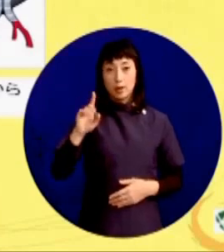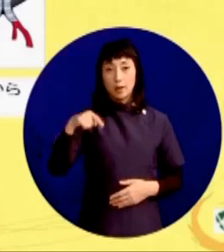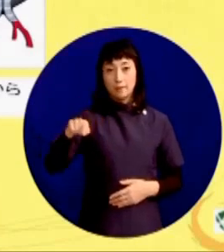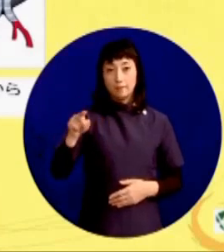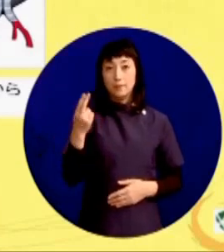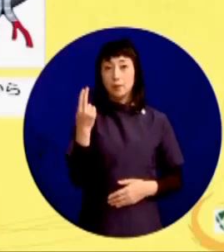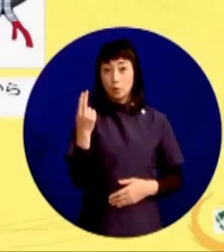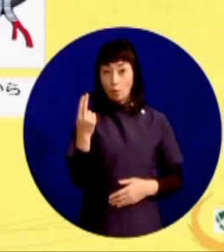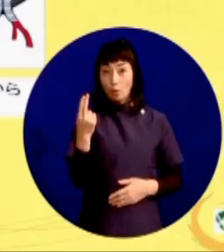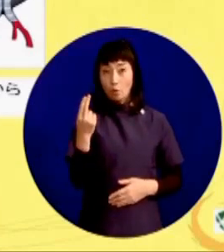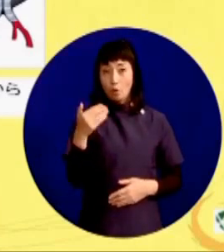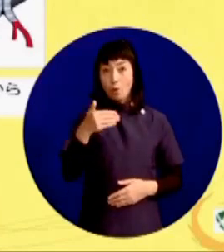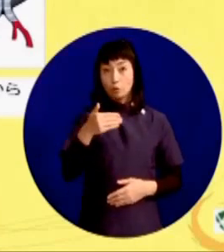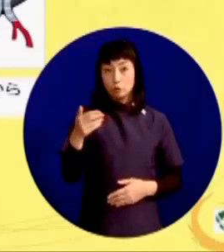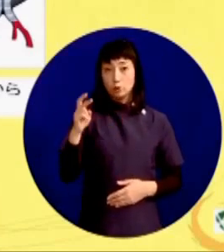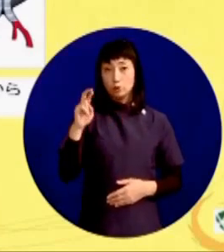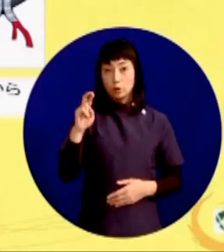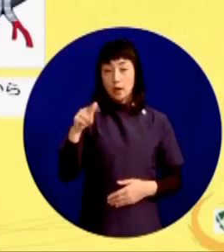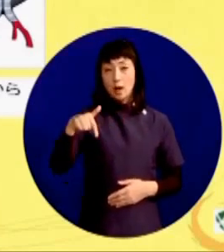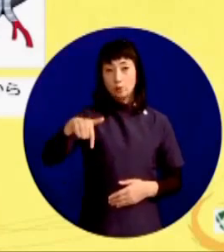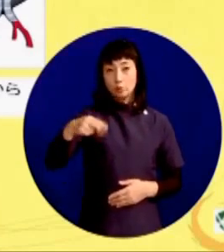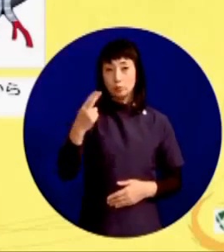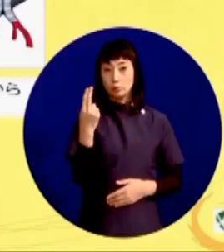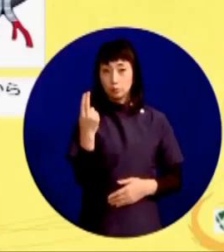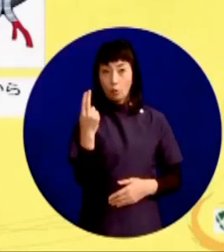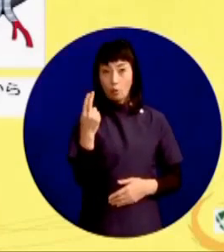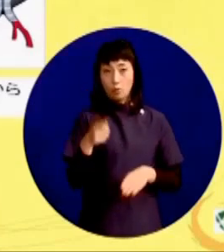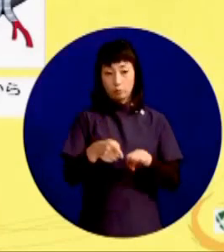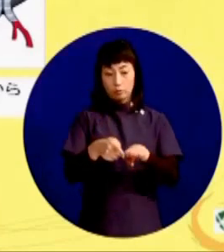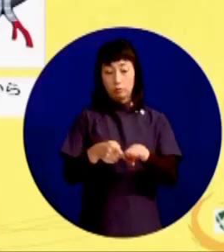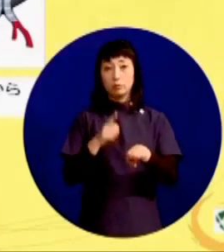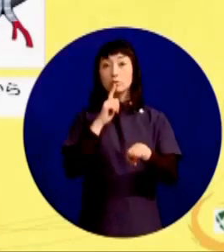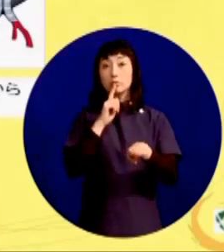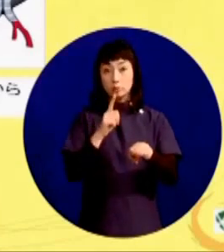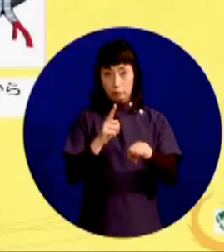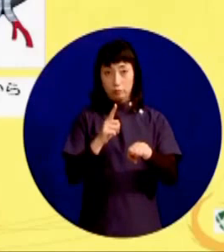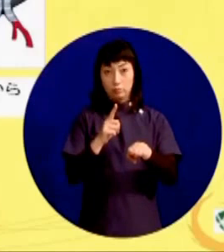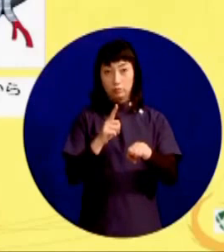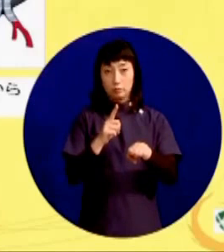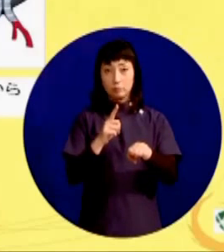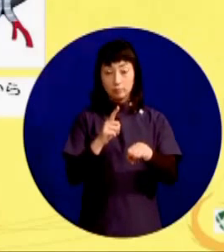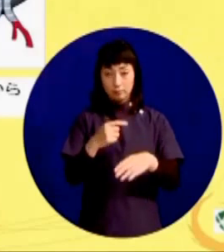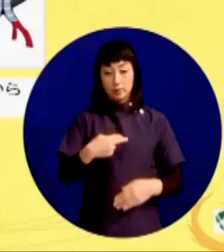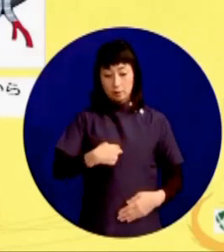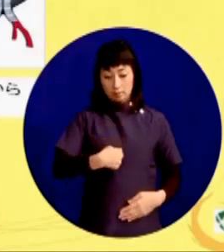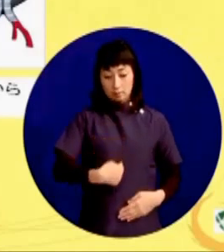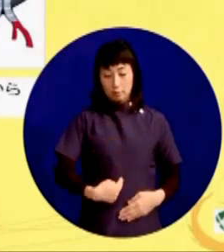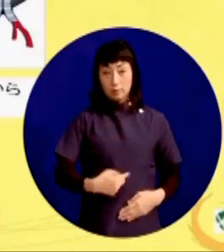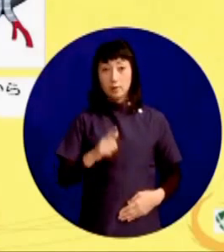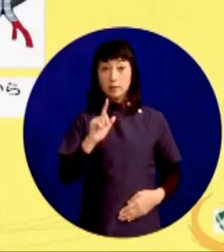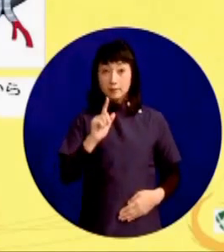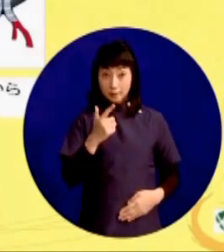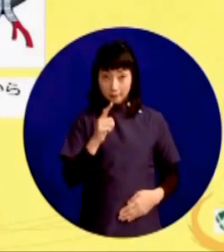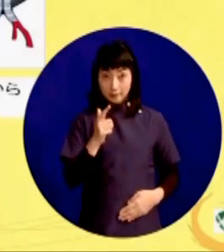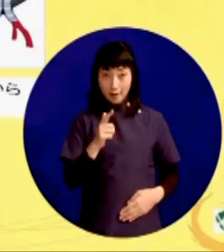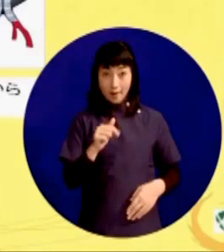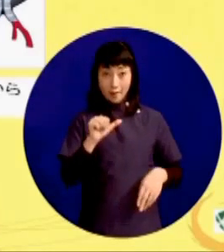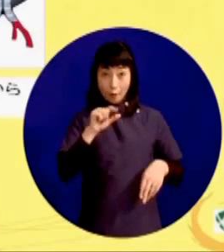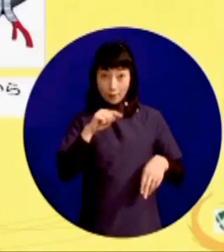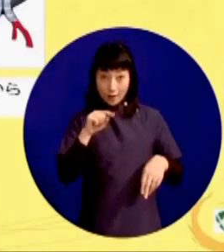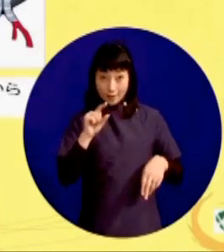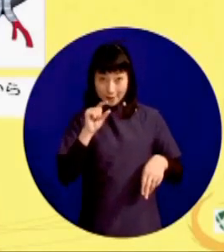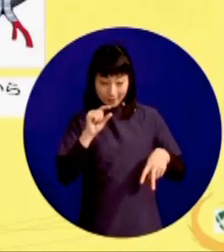内装術という風に言いますこの方法はお腹を切開せずに足の付け根を